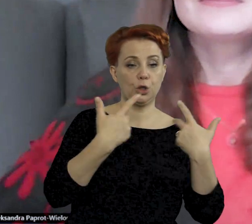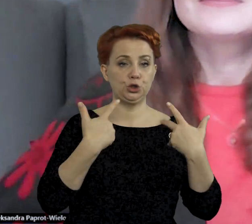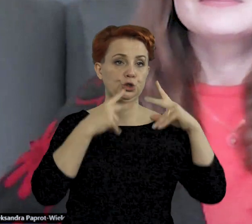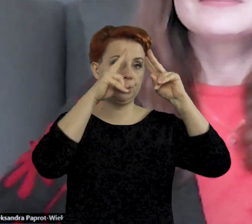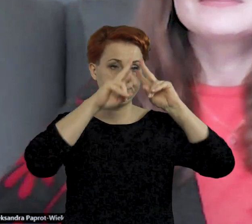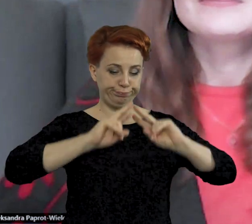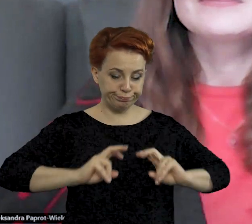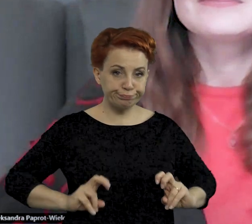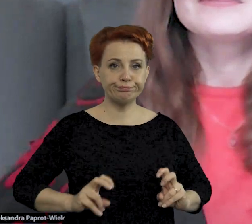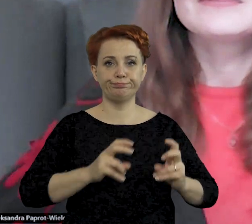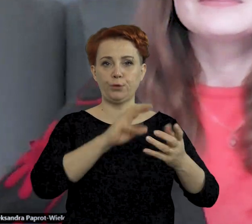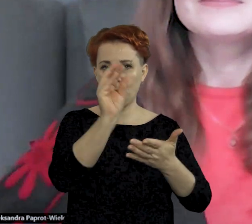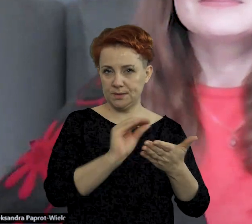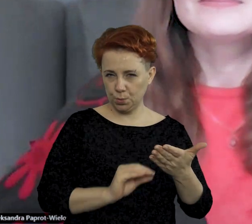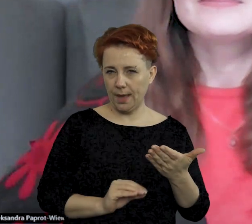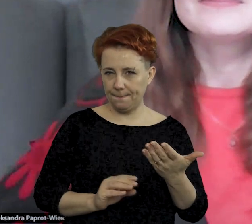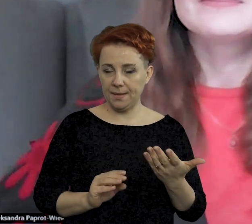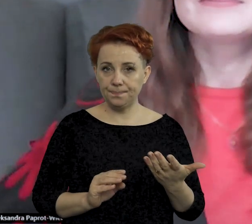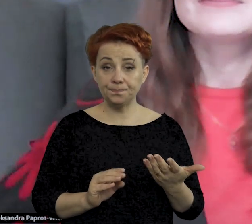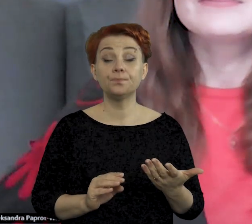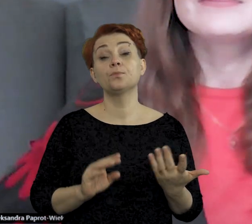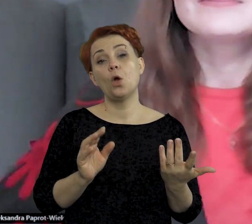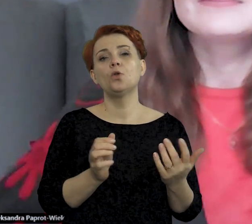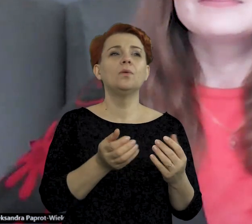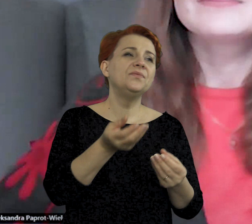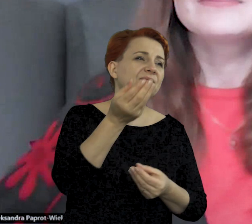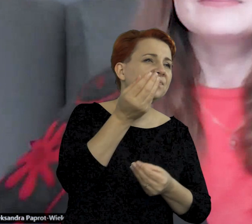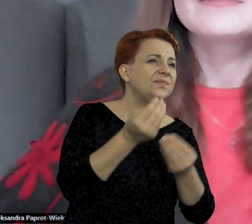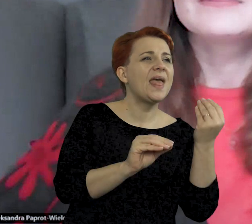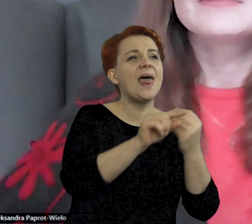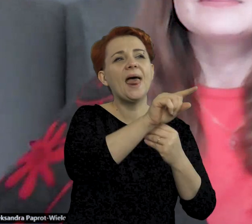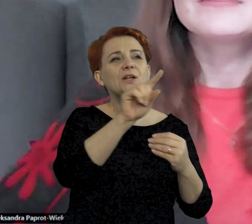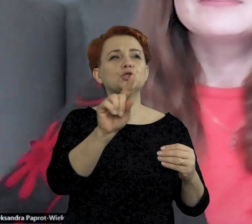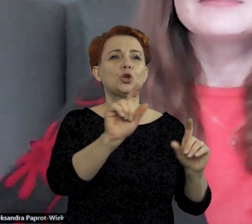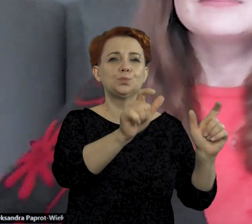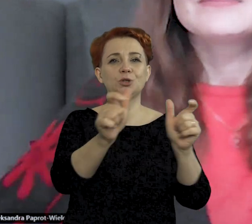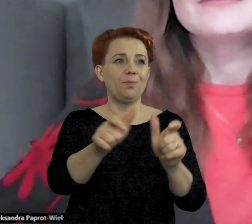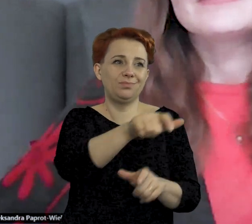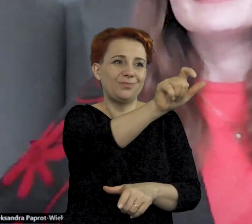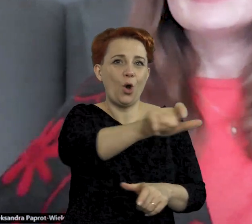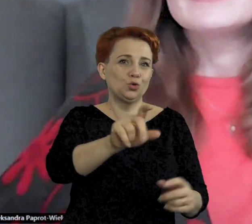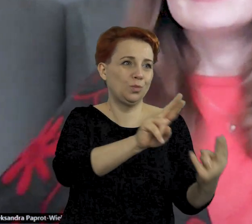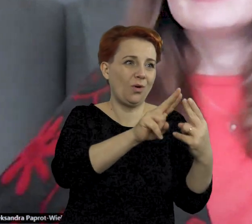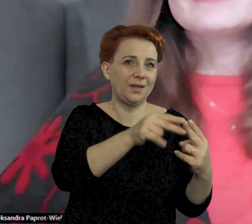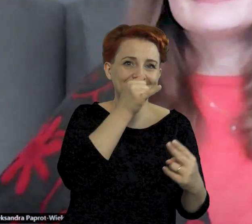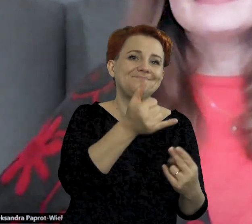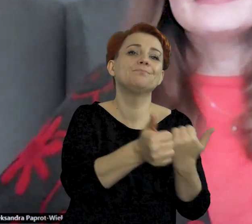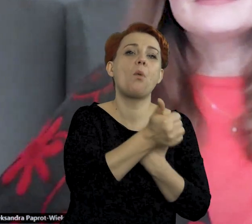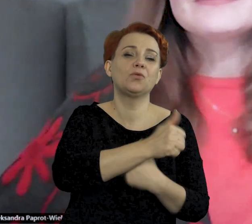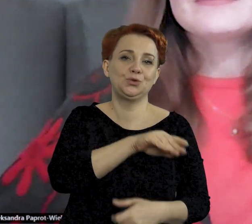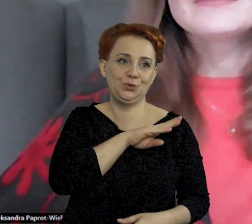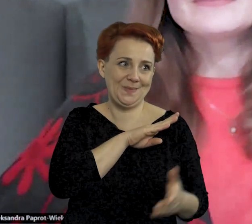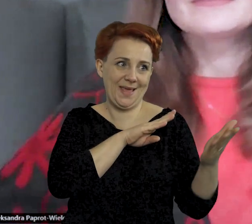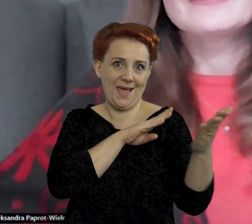odbywa, no to w większości przypadków, kiedy nie ma już dostępu do tych osób, bo po prostu zmarły, pozostają